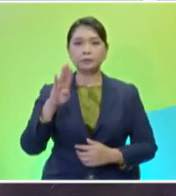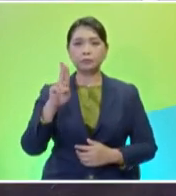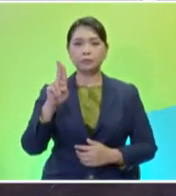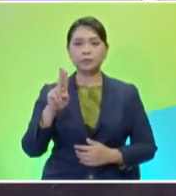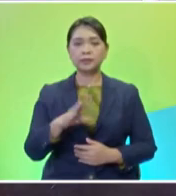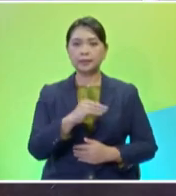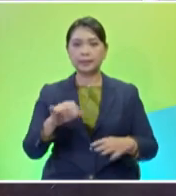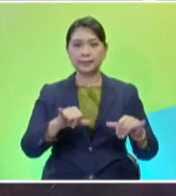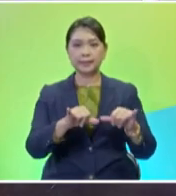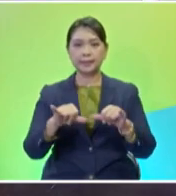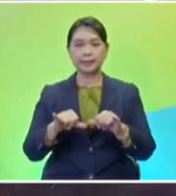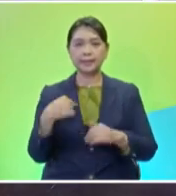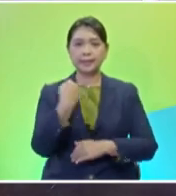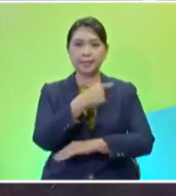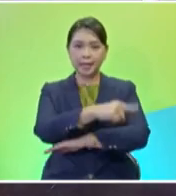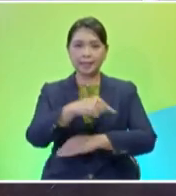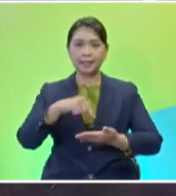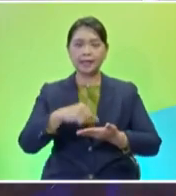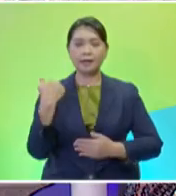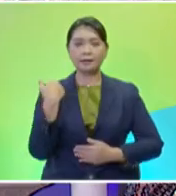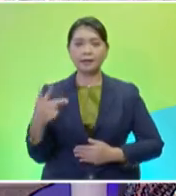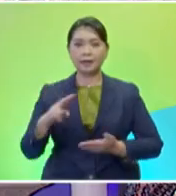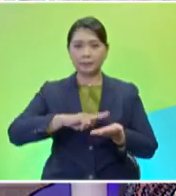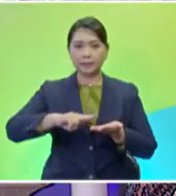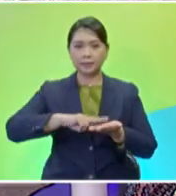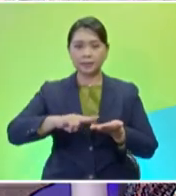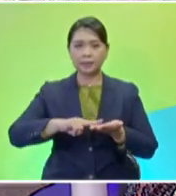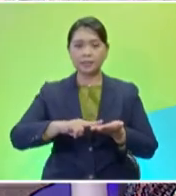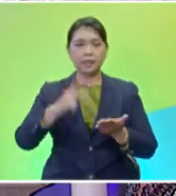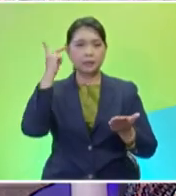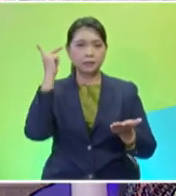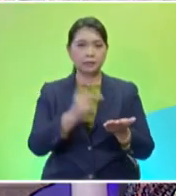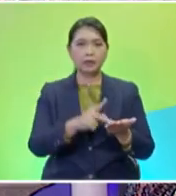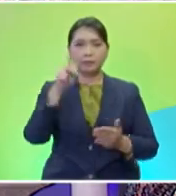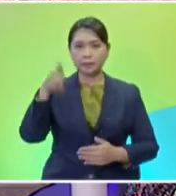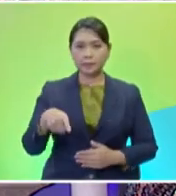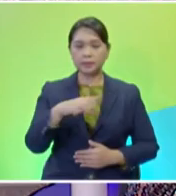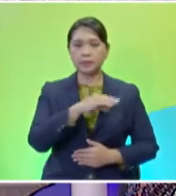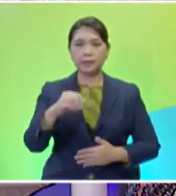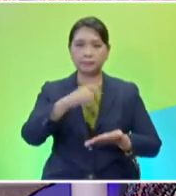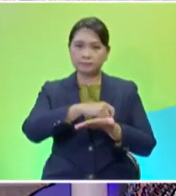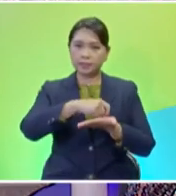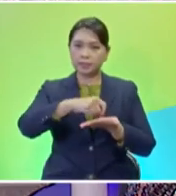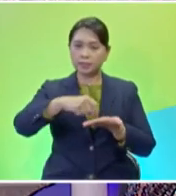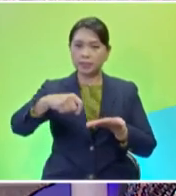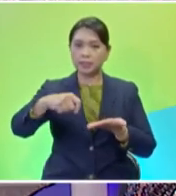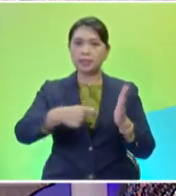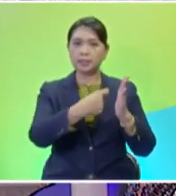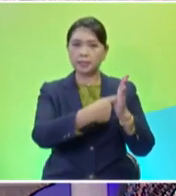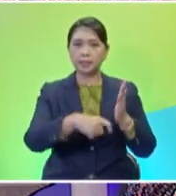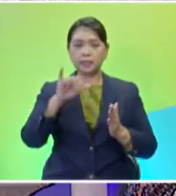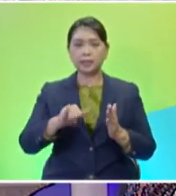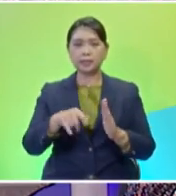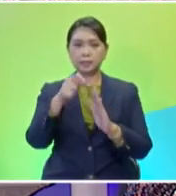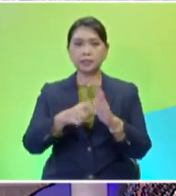kita pada hari ini adalah membaca mengenal pasti dan menyatakan nilai yang